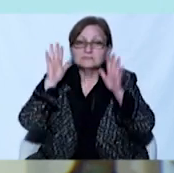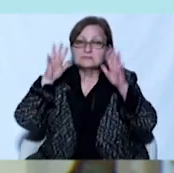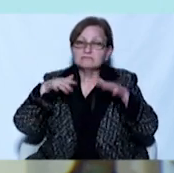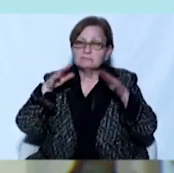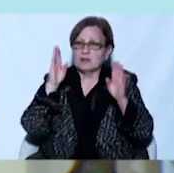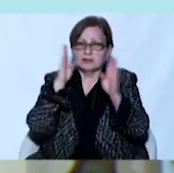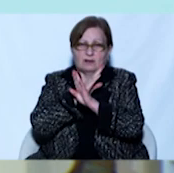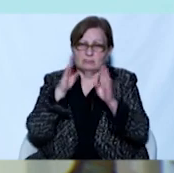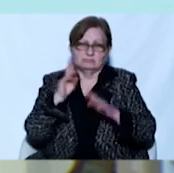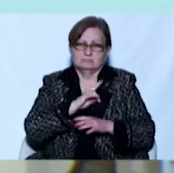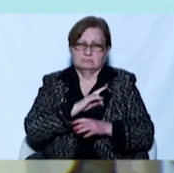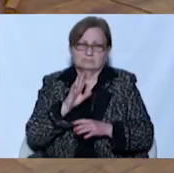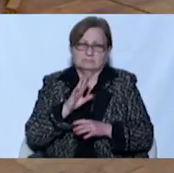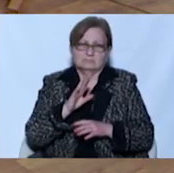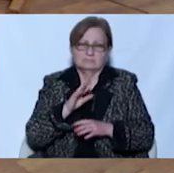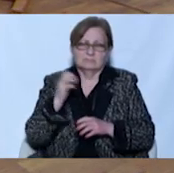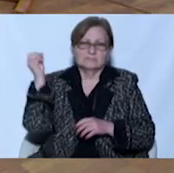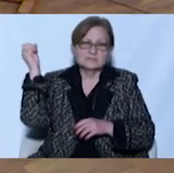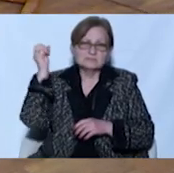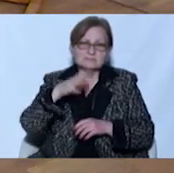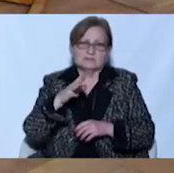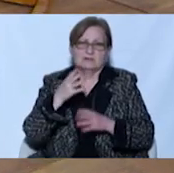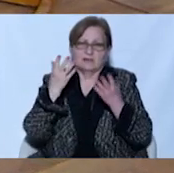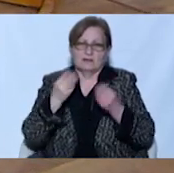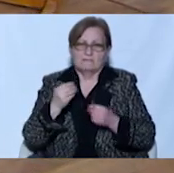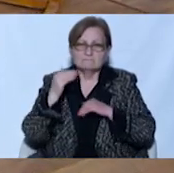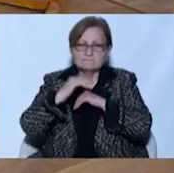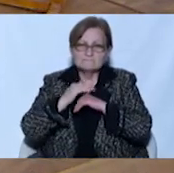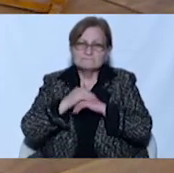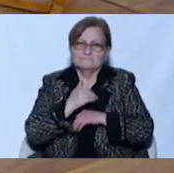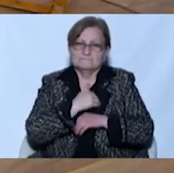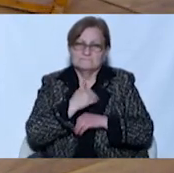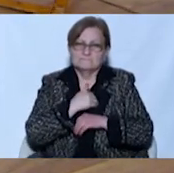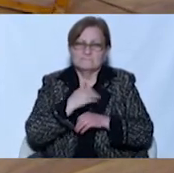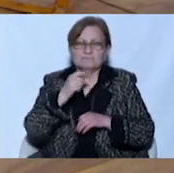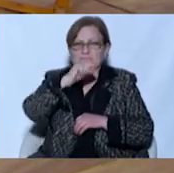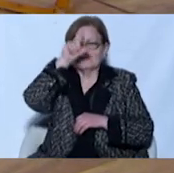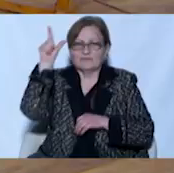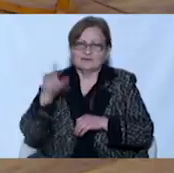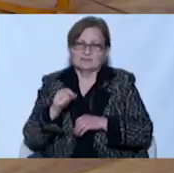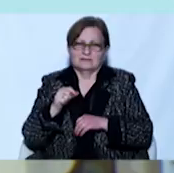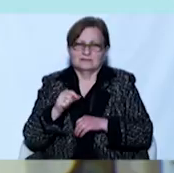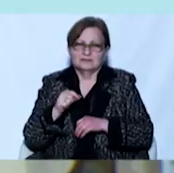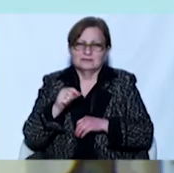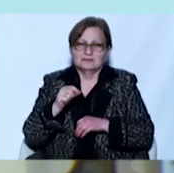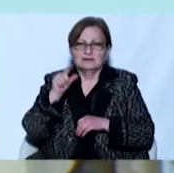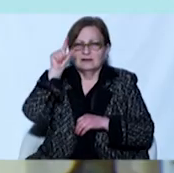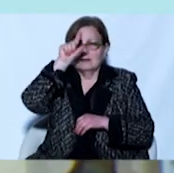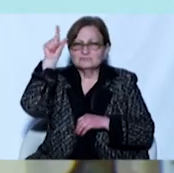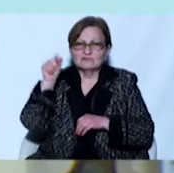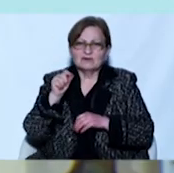ამინდი. დღისით გვინდა მზიანი დღე, ხოლო ღამე მთვარიანი. მთვარიანი